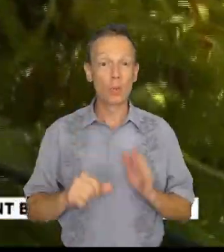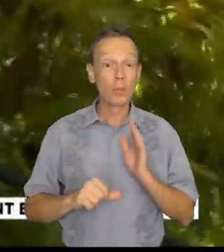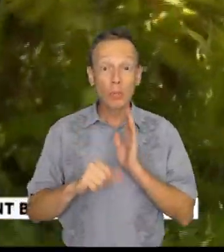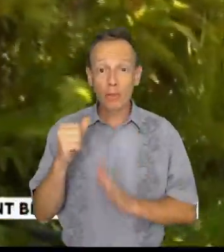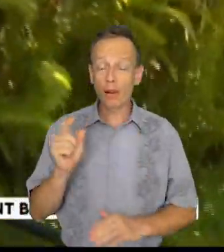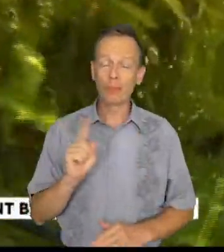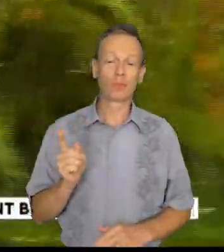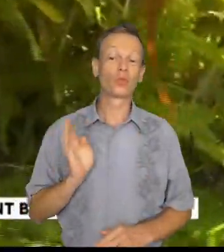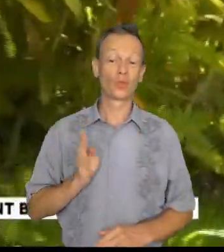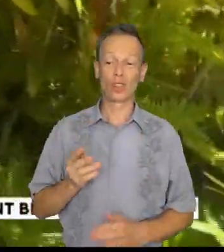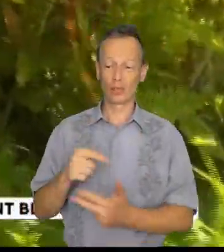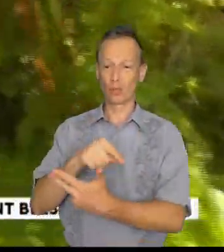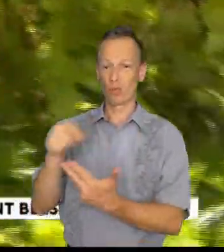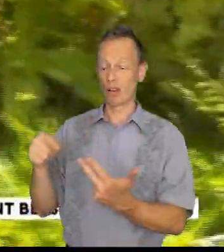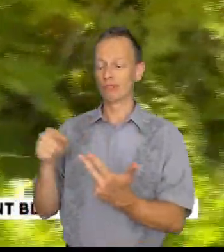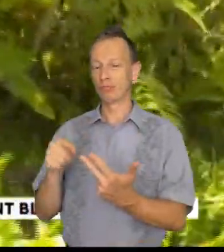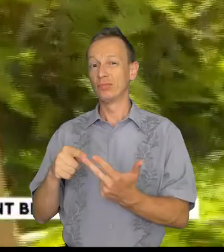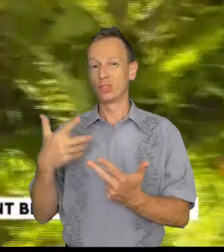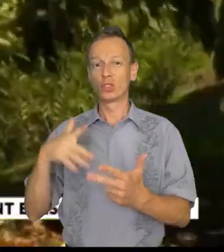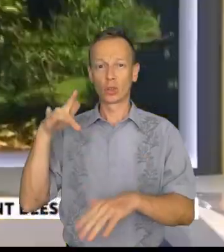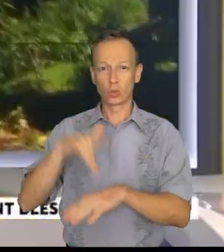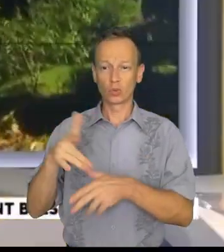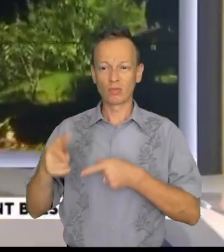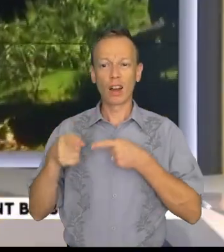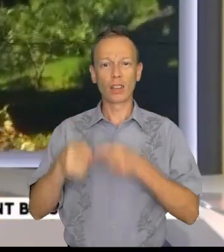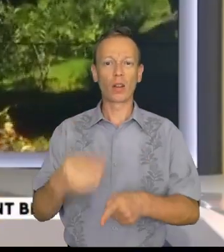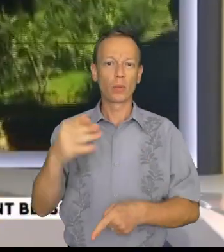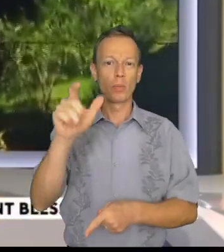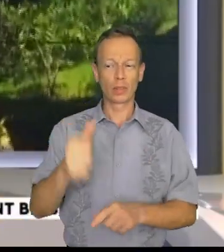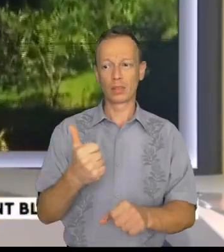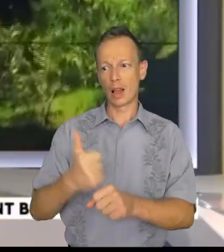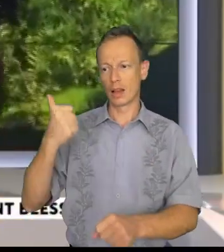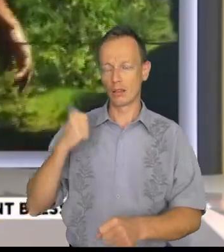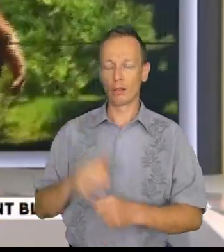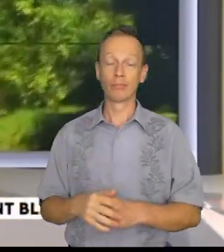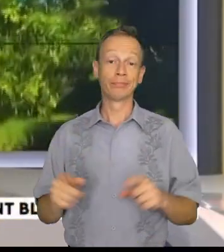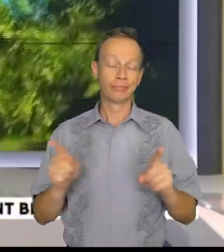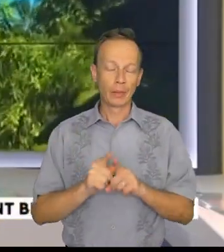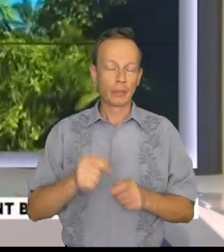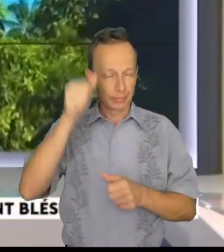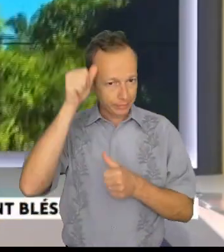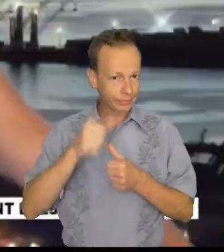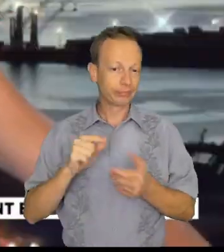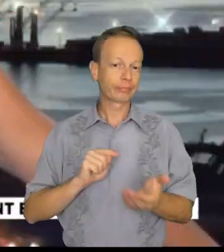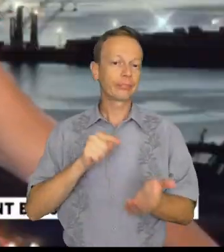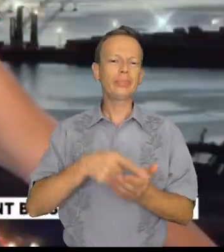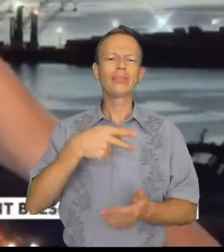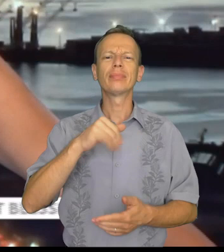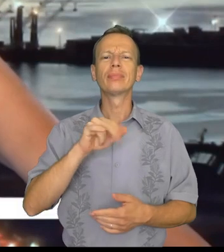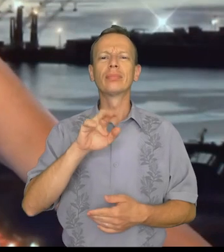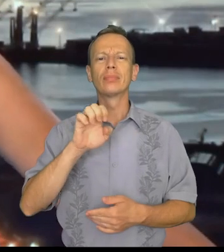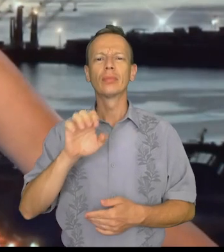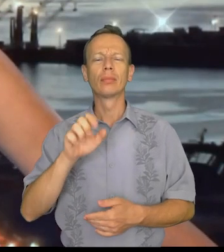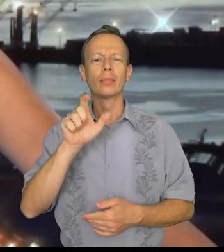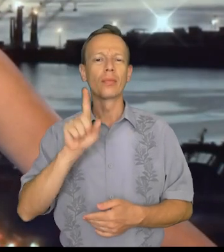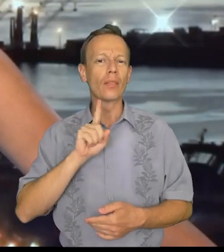L'un des chiens avait déjà été impliqué dans une attaque il y a un an. Et cet épisode n'est pas sans rappeler celui qui s'est déroulé à Pirey et qui avait causé le décès d'une